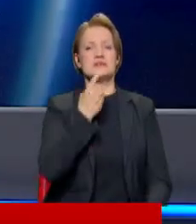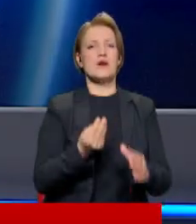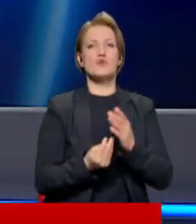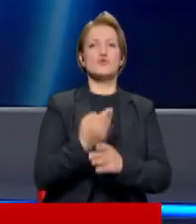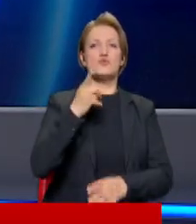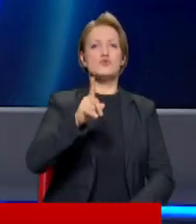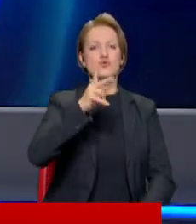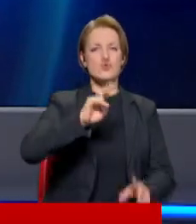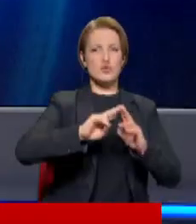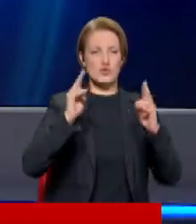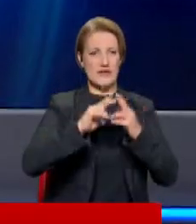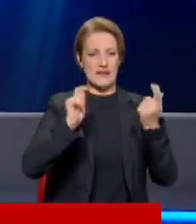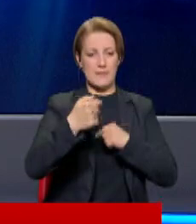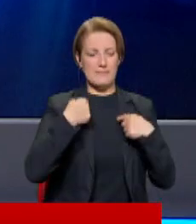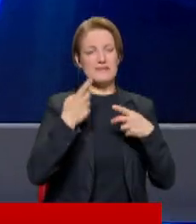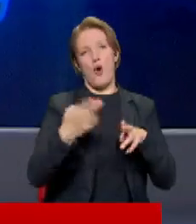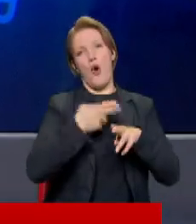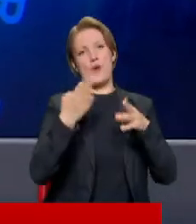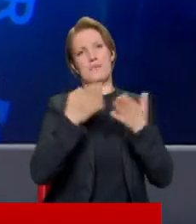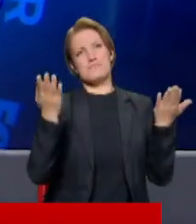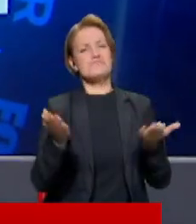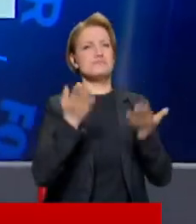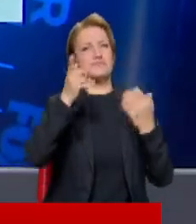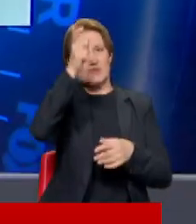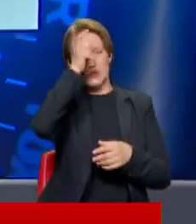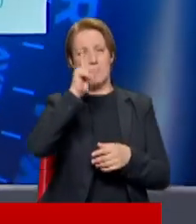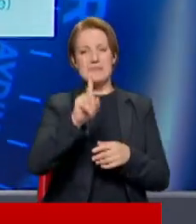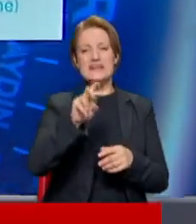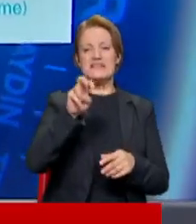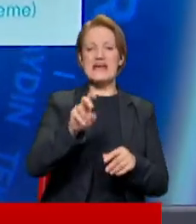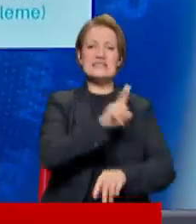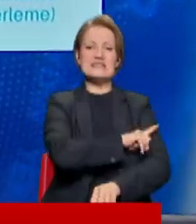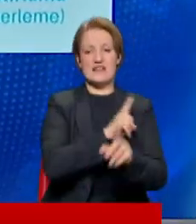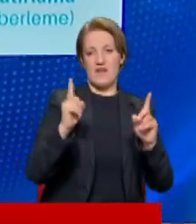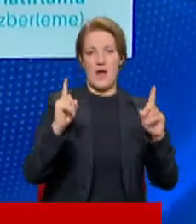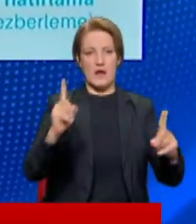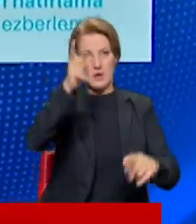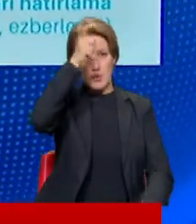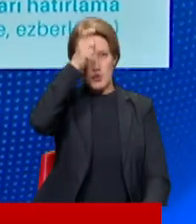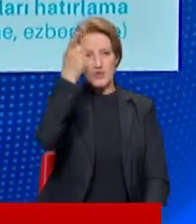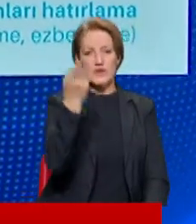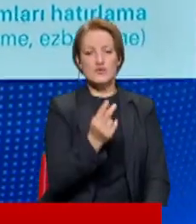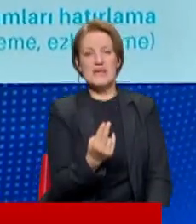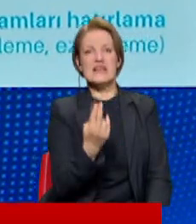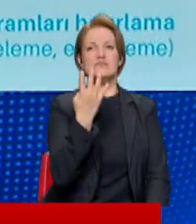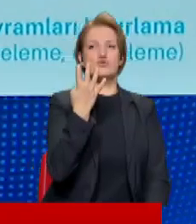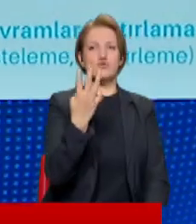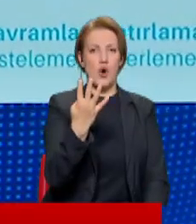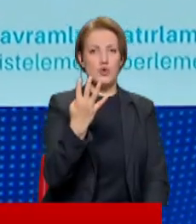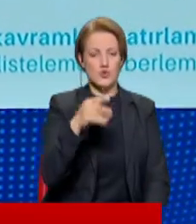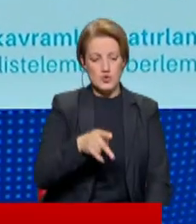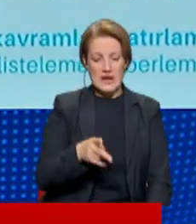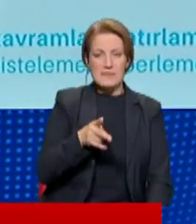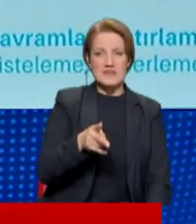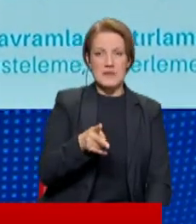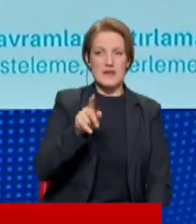değişmesine rağmen Yani biz Örneğin bir örnek vereyim 1 ile 8 sınıf arasında Türkçede %74'ünü şu iki basamakta yapıyoruz